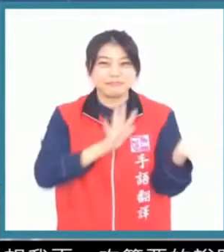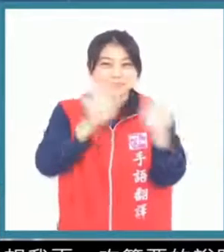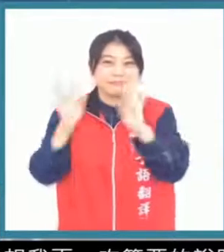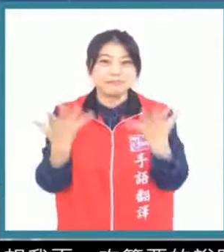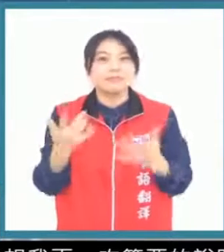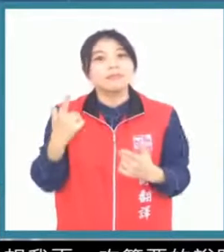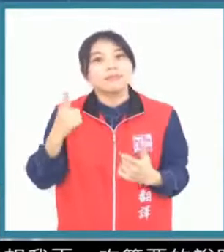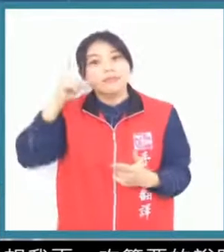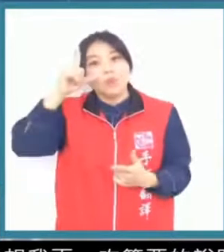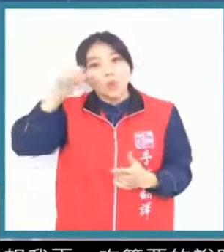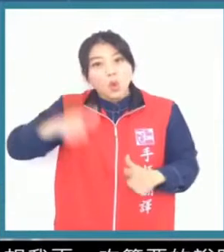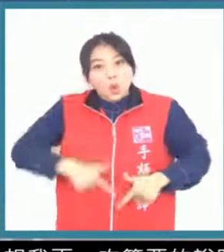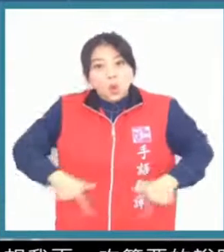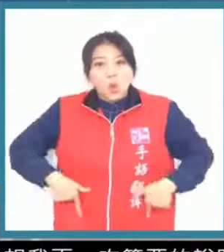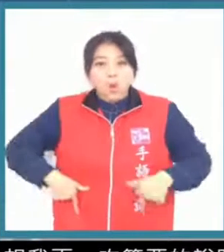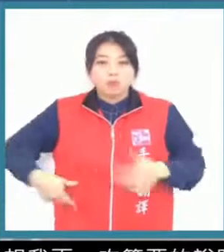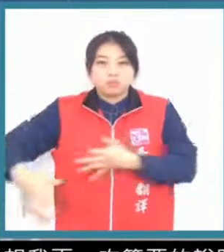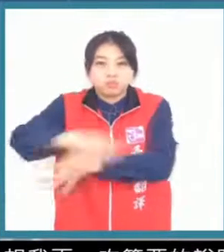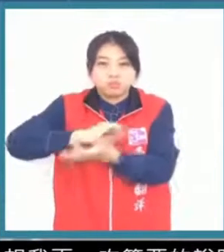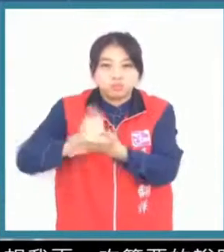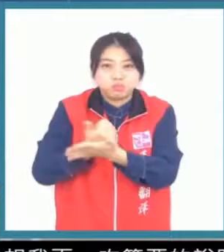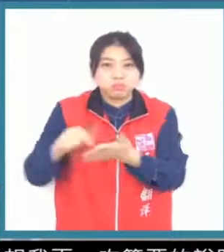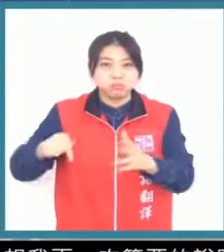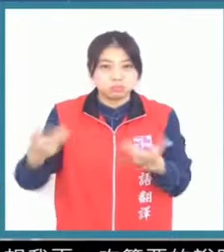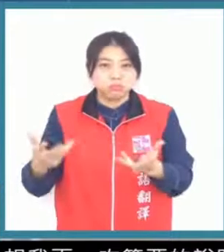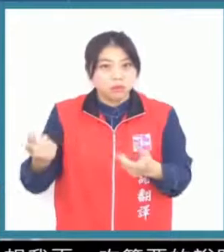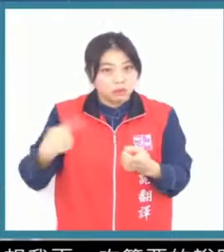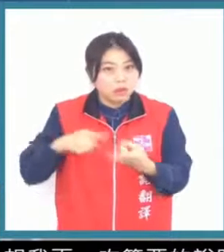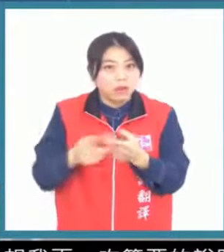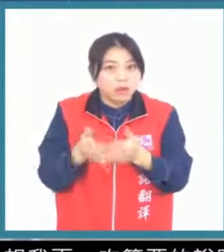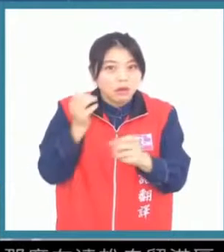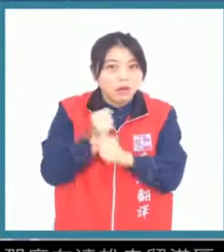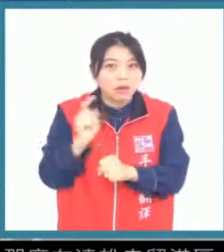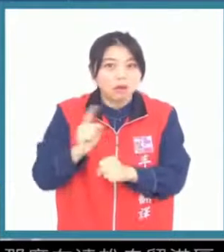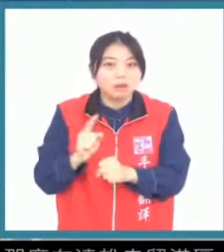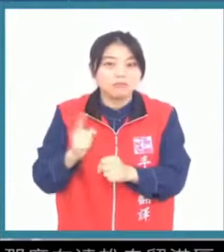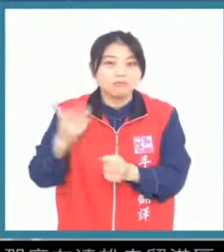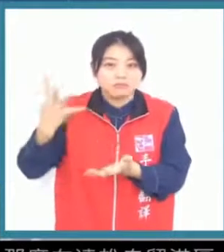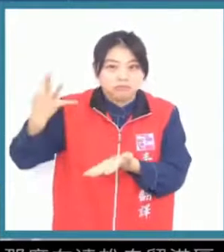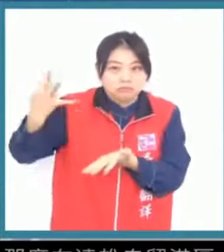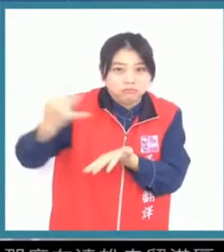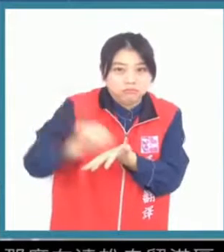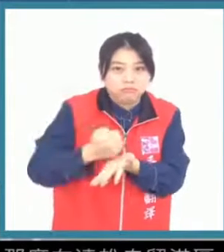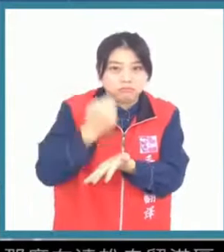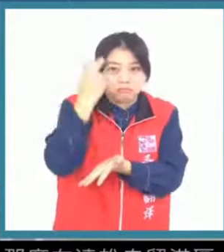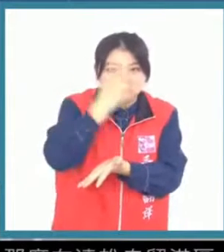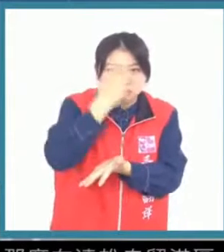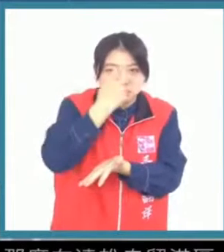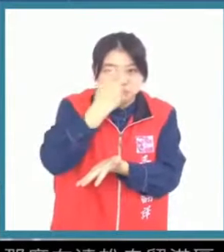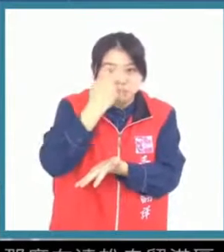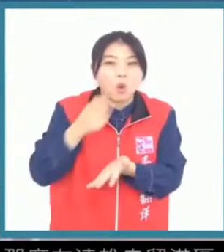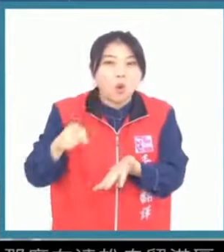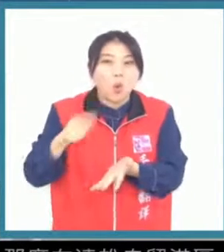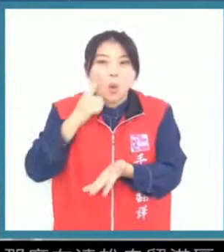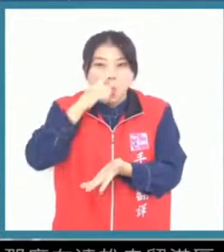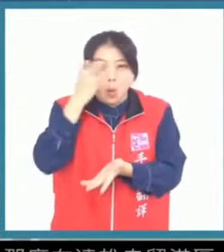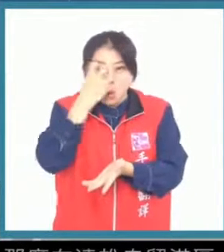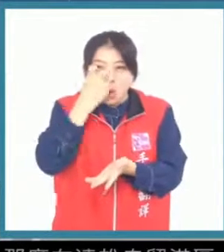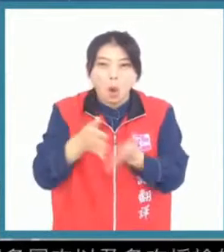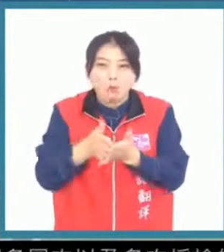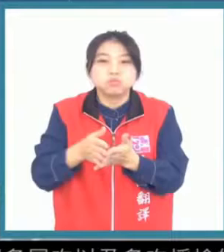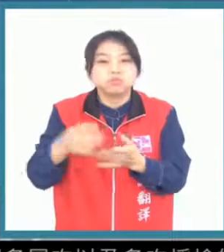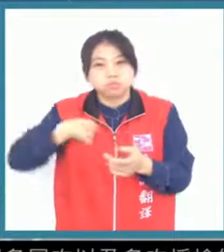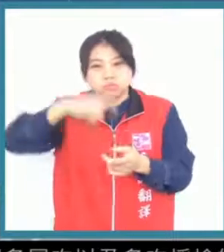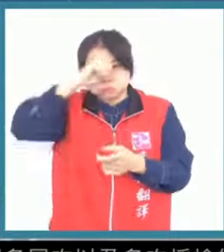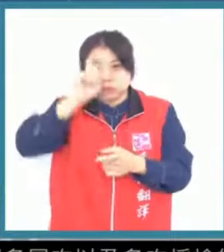雄自贸港区，我们必须要进行这个多层次以及多次裁检的清零计